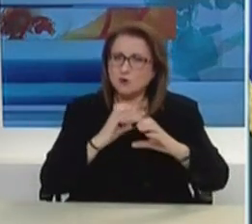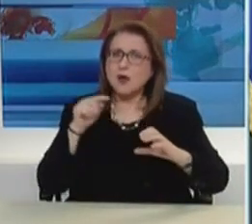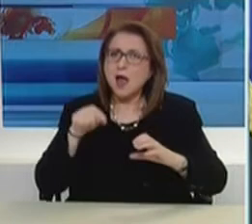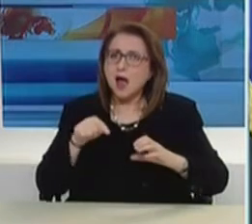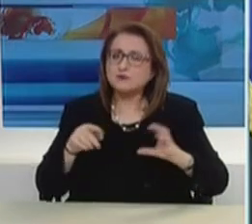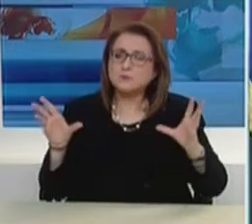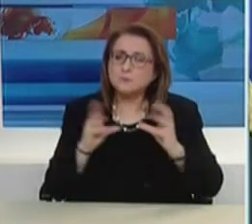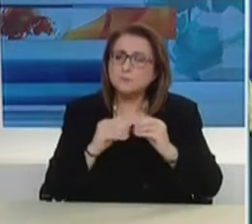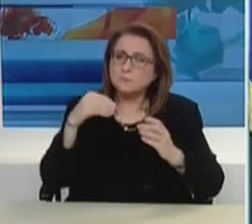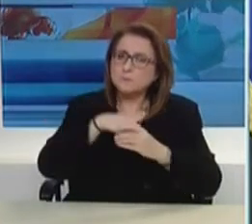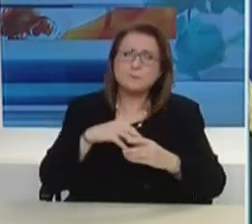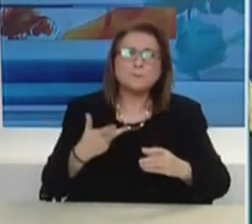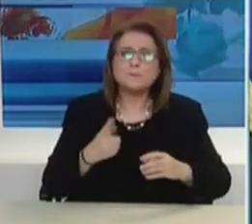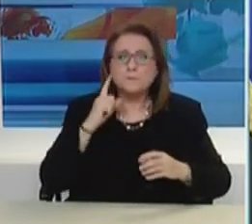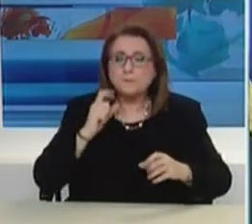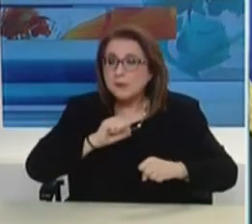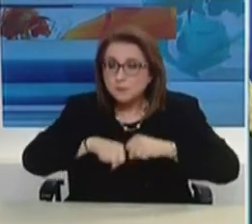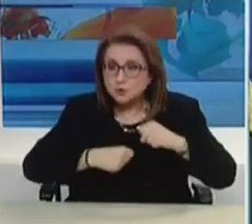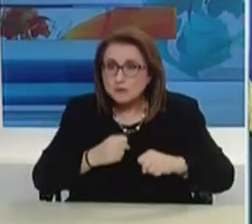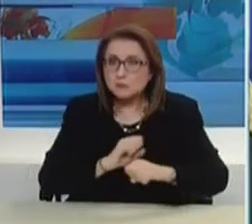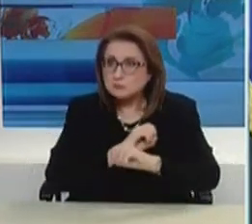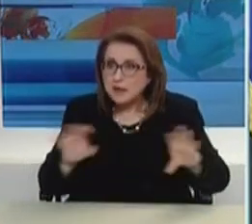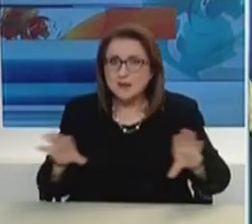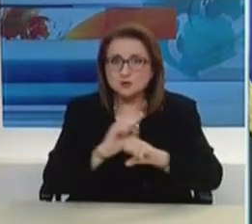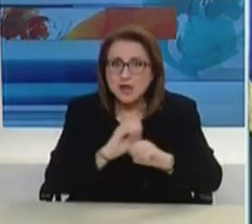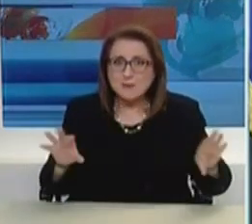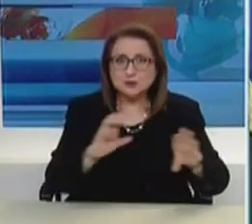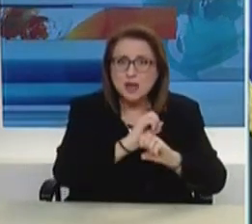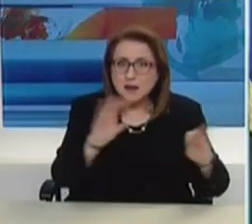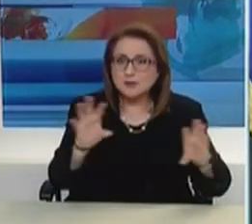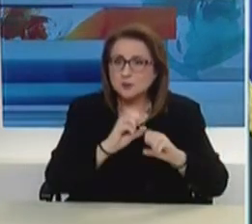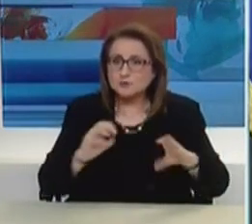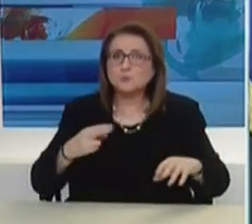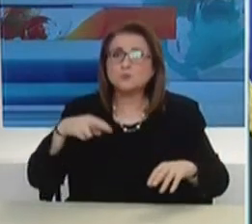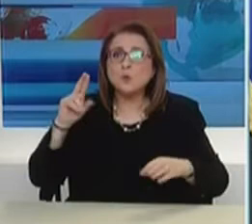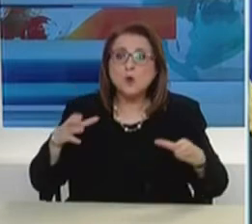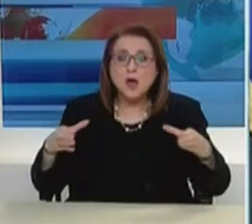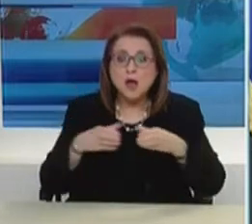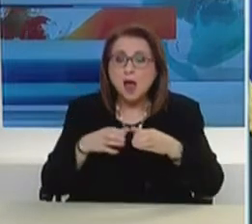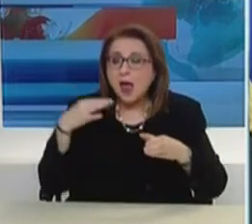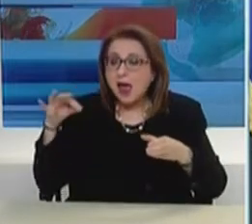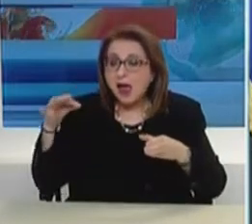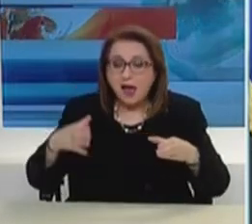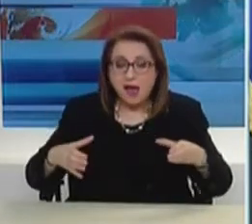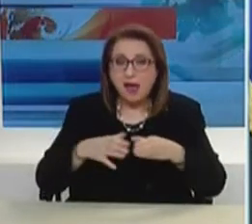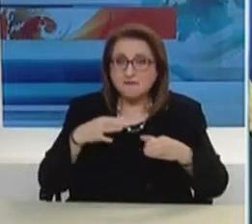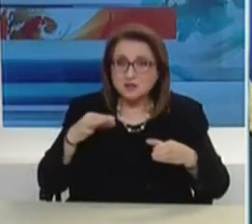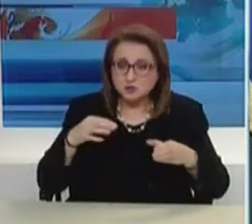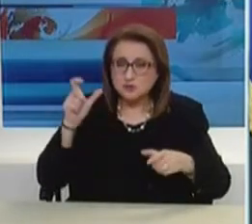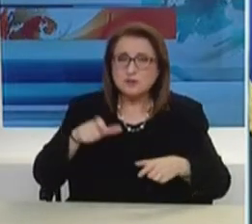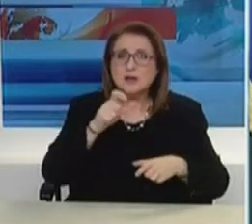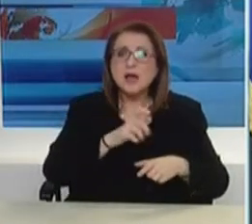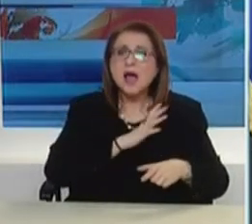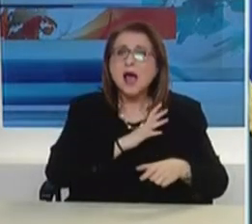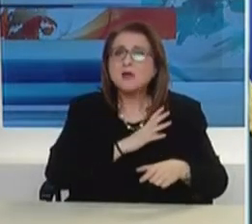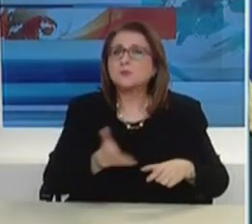δράσεις που περιλαμβάνουν μείωση βλάβης αλλά και πληροφόρηση για τον ιό σε ευάλωτες ομάδες του πληθυσμού, όπως άτομα που δεν έχουν πρόσβαση